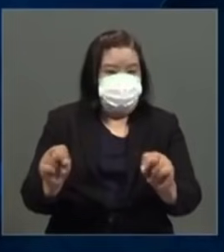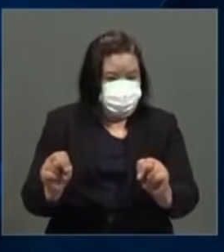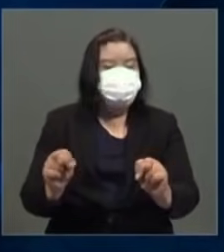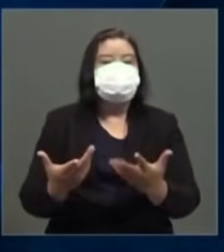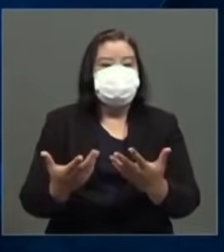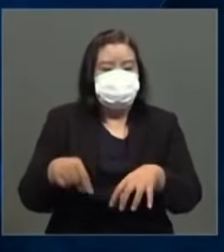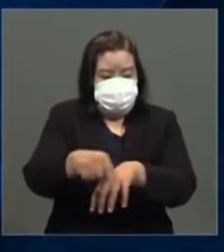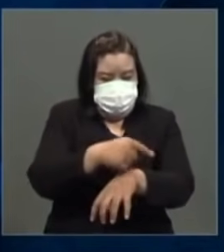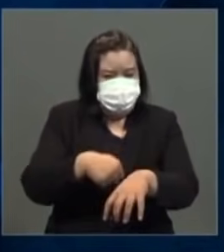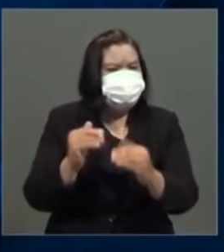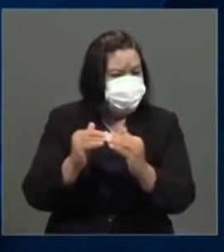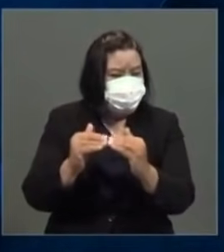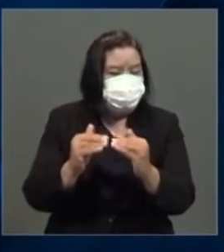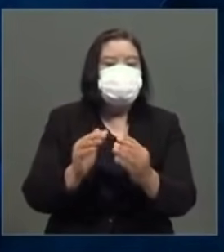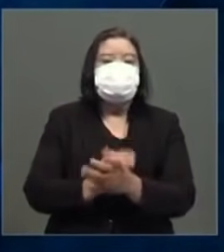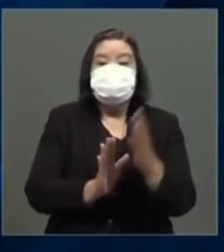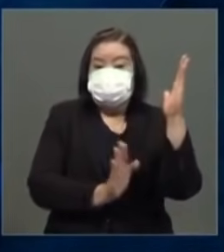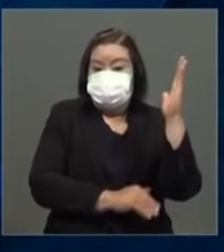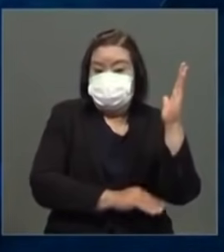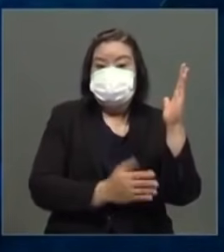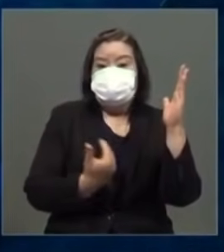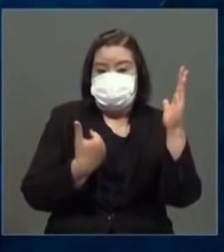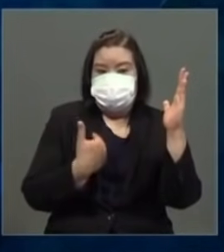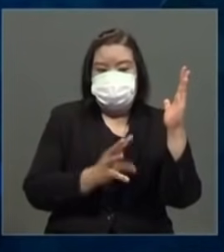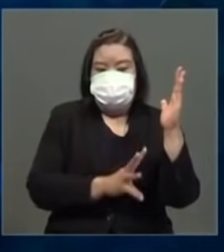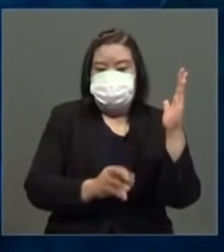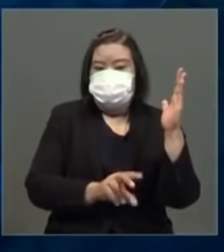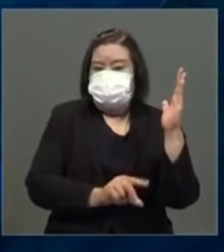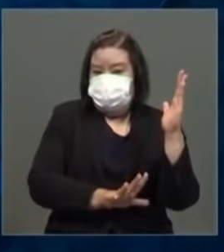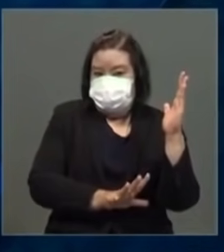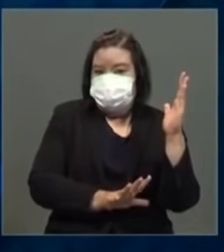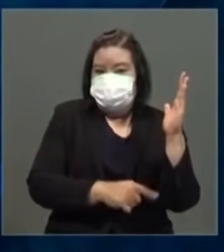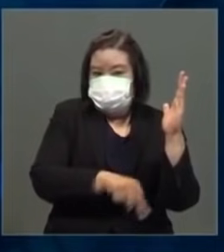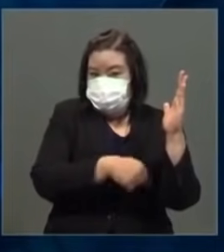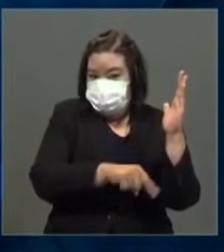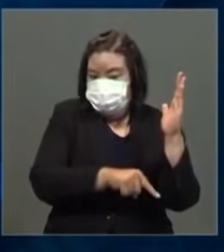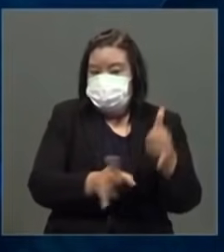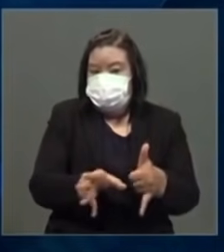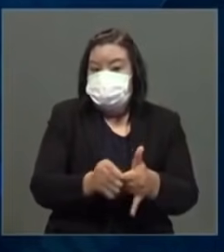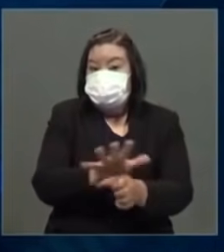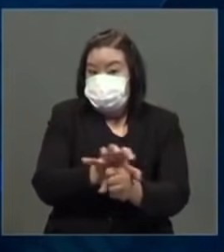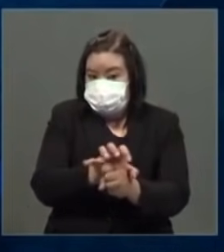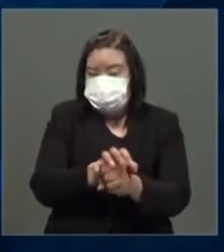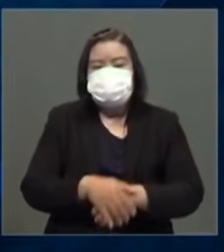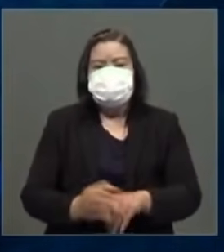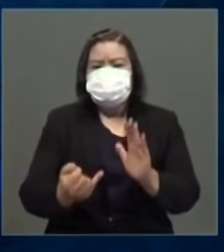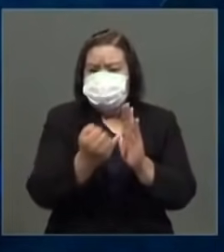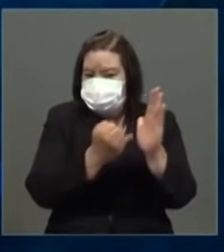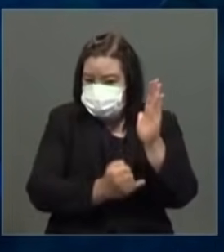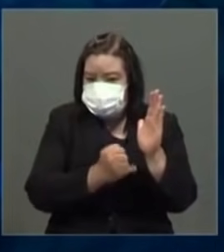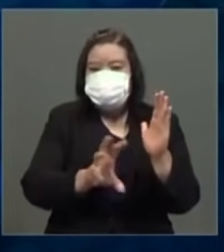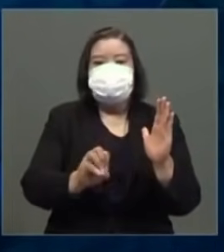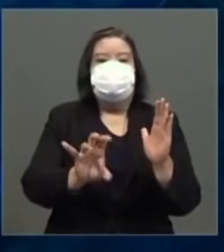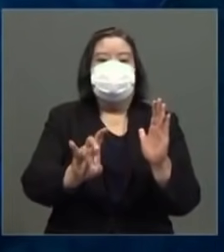5 จังหวัดส่วนทางภาคใต้4 จังหวัดนี่635ส่วนอีก67 จังหวัดอื่นๆอยู่